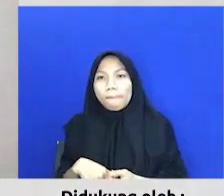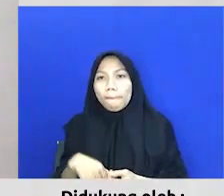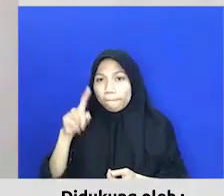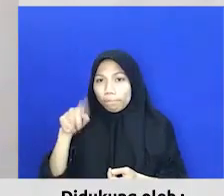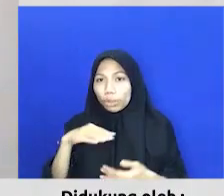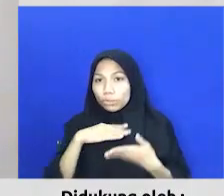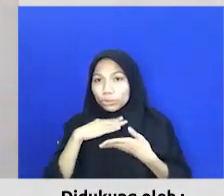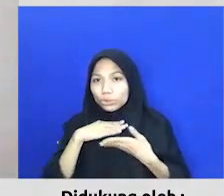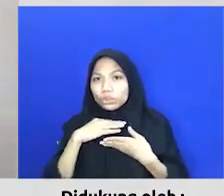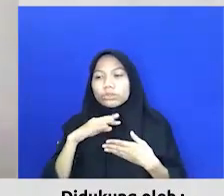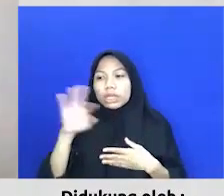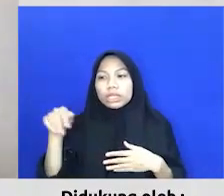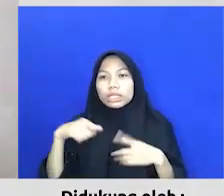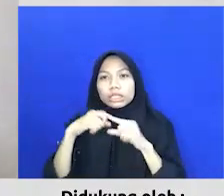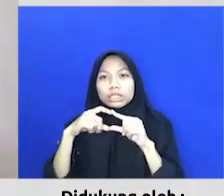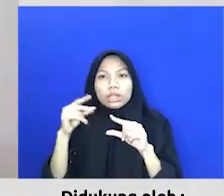betapa modernnya